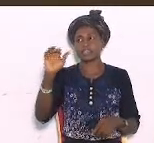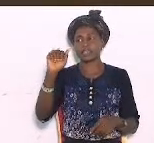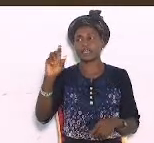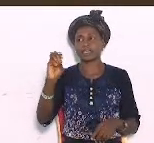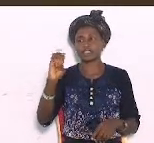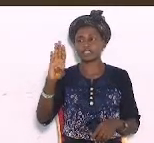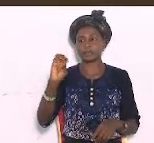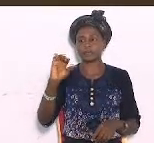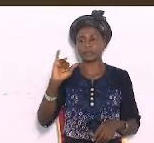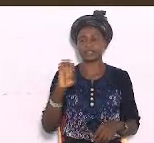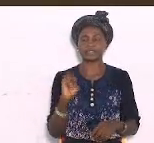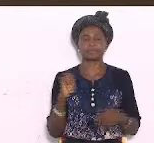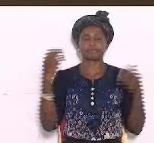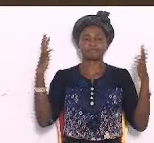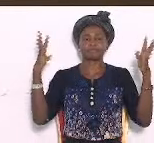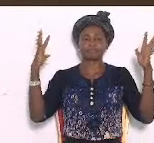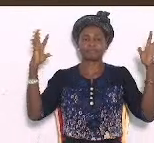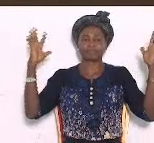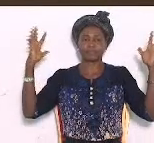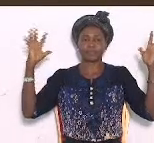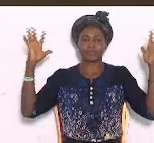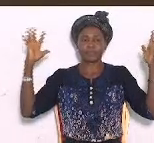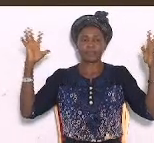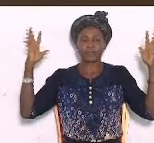papa le pasteur